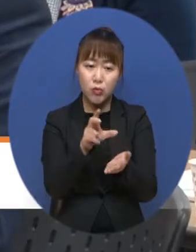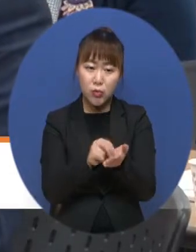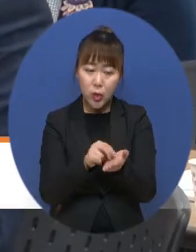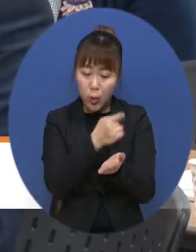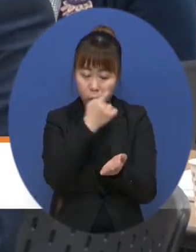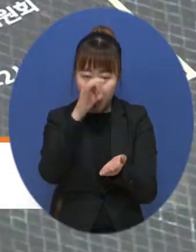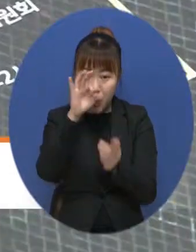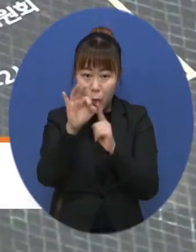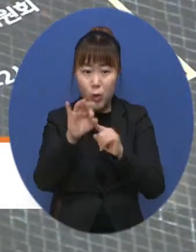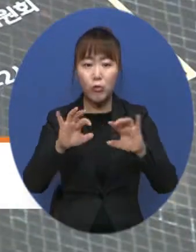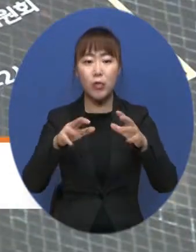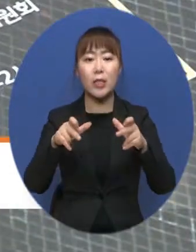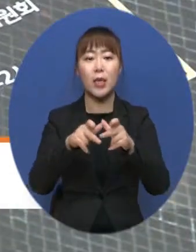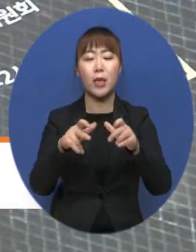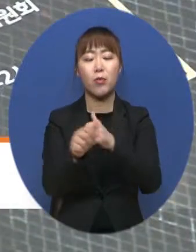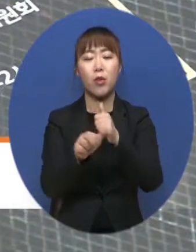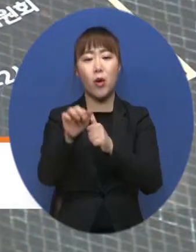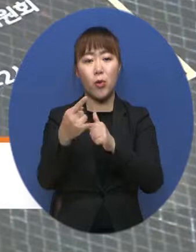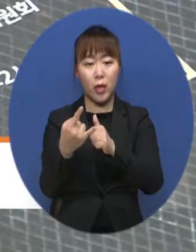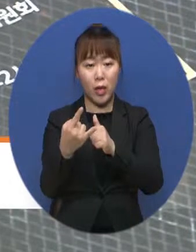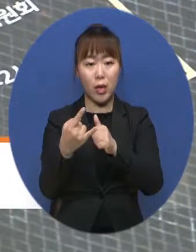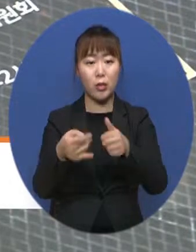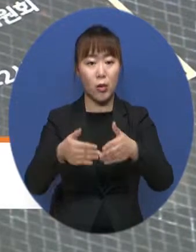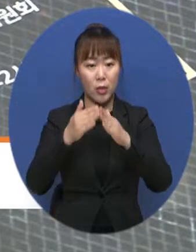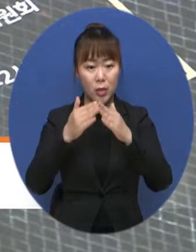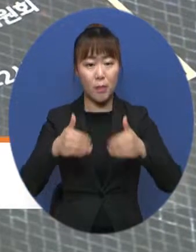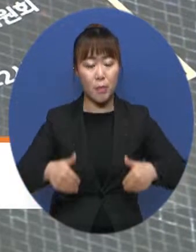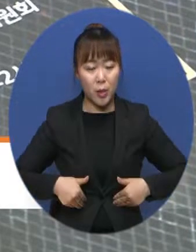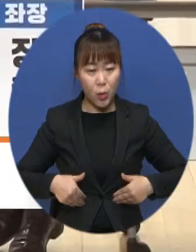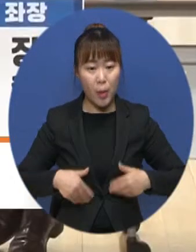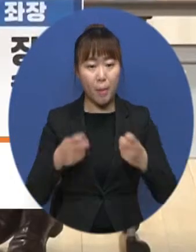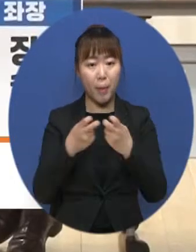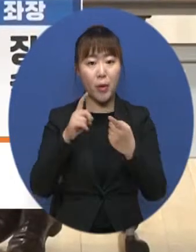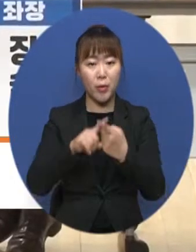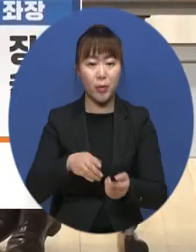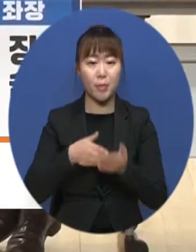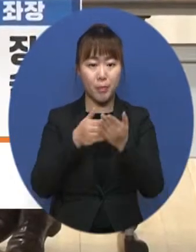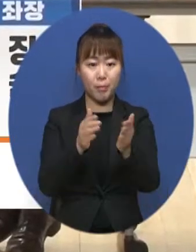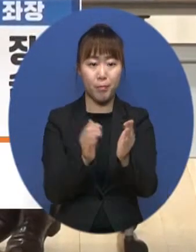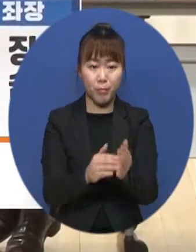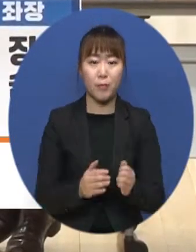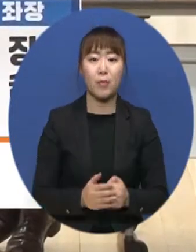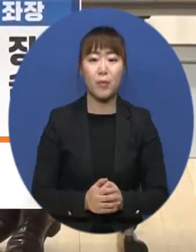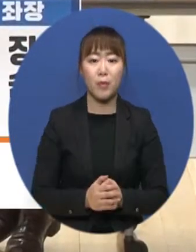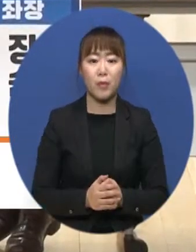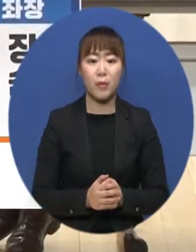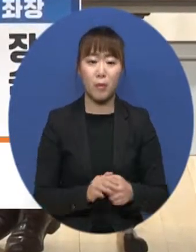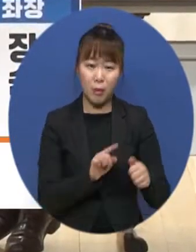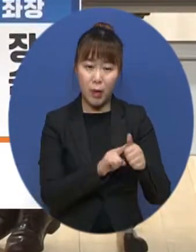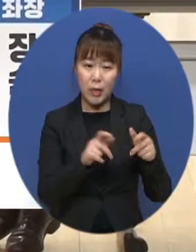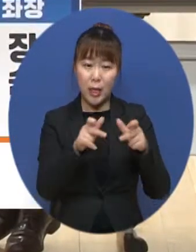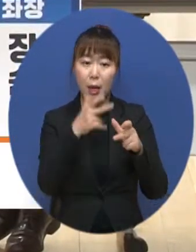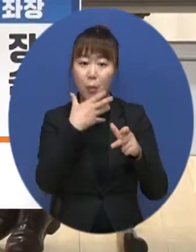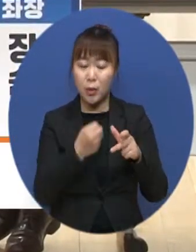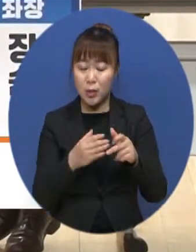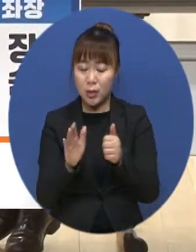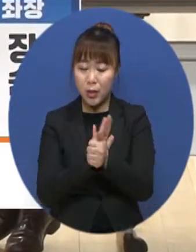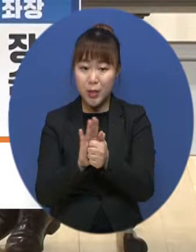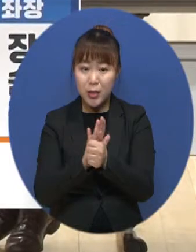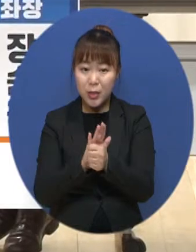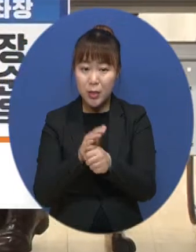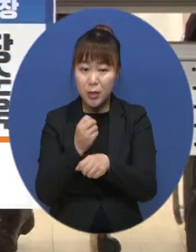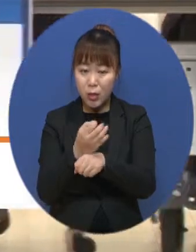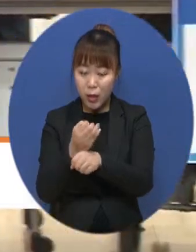살피며 국가장애인위원회 설치 필요성과 방안을 제시했습니다. 그는 장애인 복지서비스 전달체계